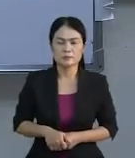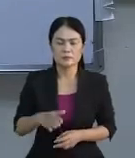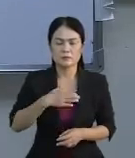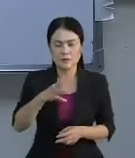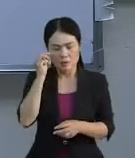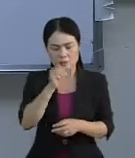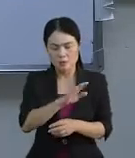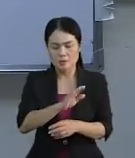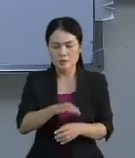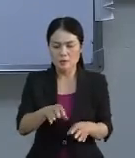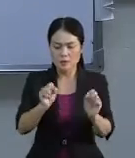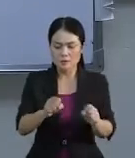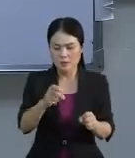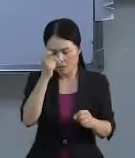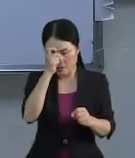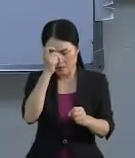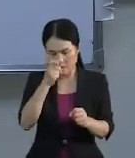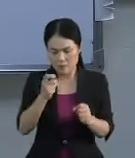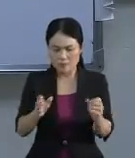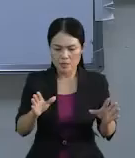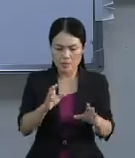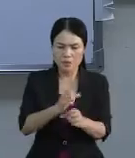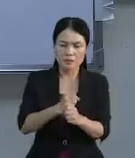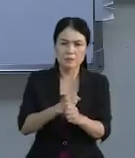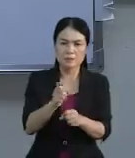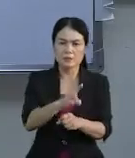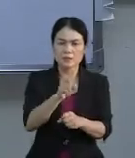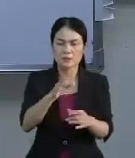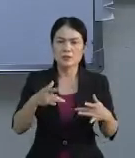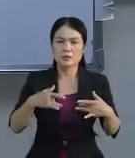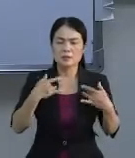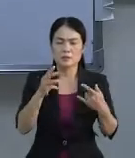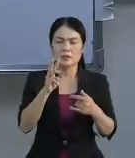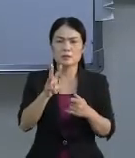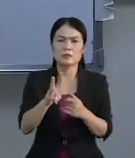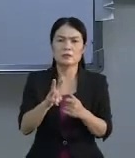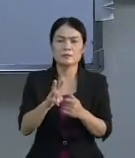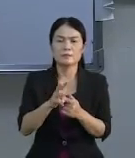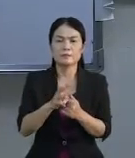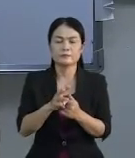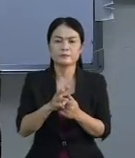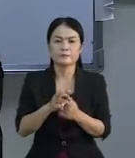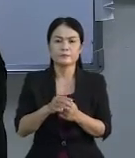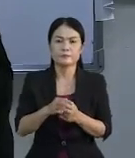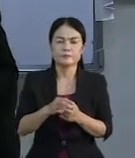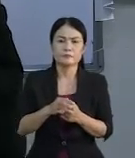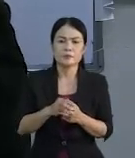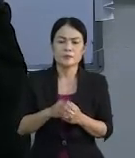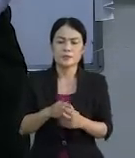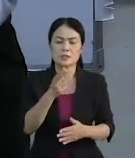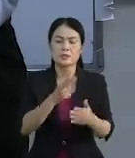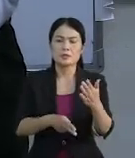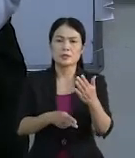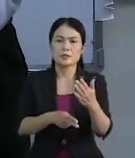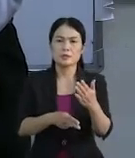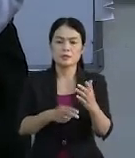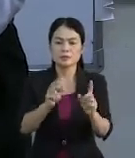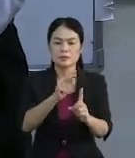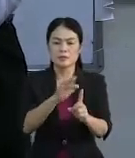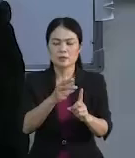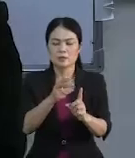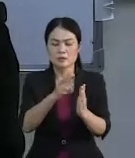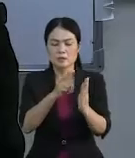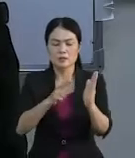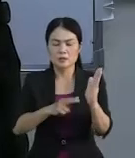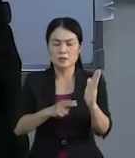lúc rồi xin không tha bọn ai kết bán tao bật tất cả thì bấy chia vầy nên không clear nên không